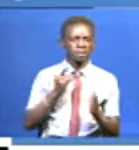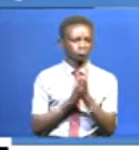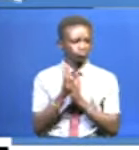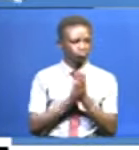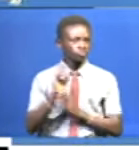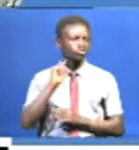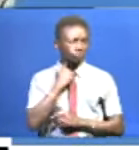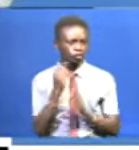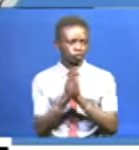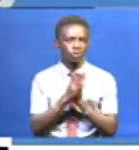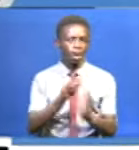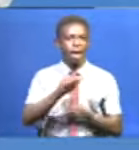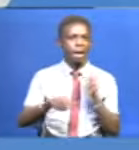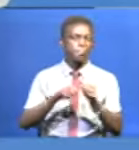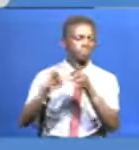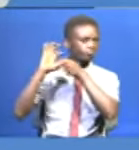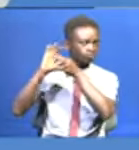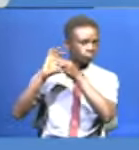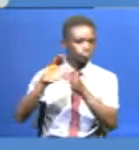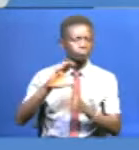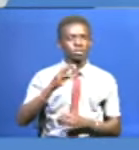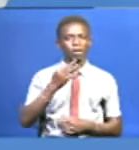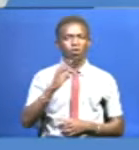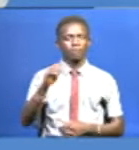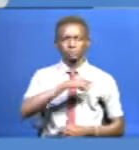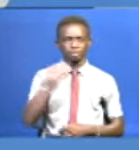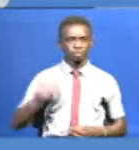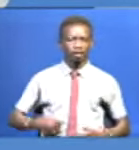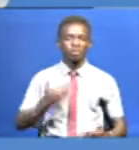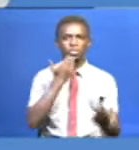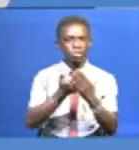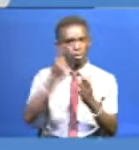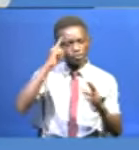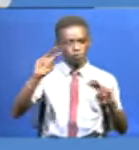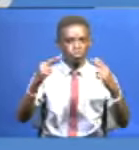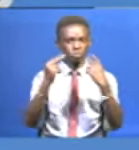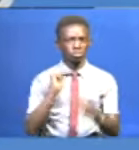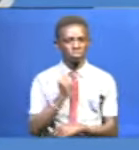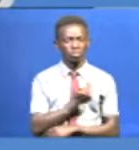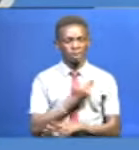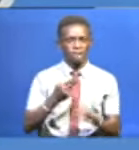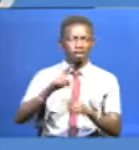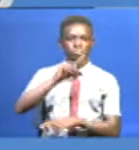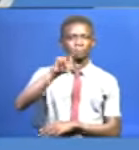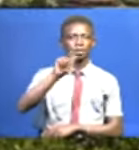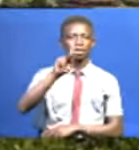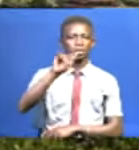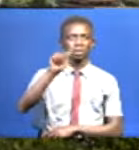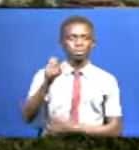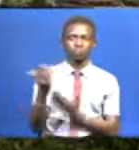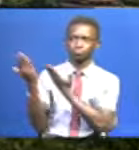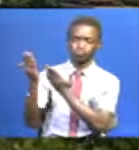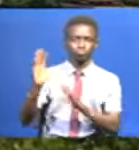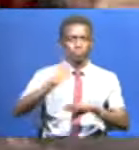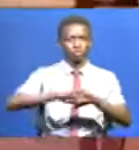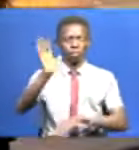utamaduni na jamii ya China. Asante kwa kuwa nami. Mimi ni Zakia Peng. Kwa heri.